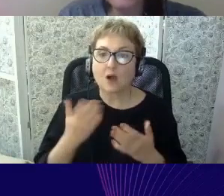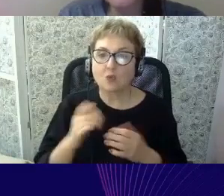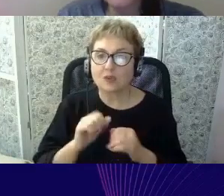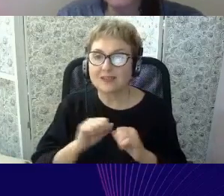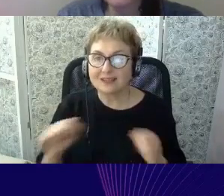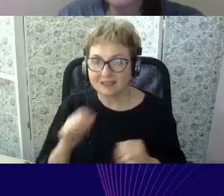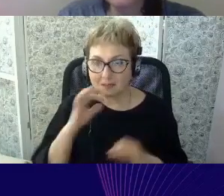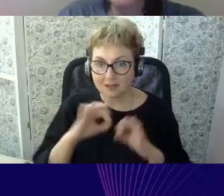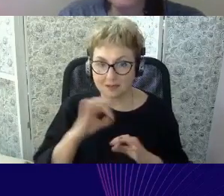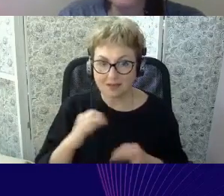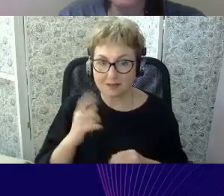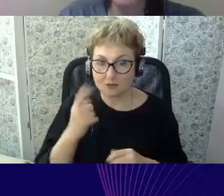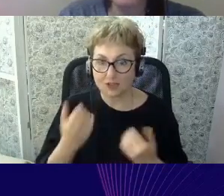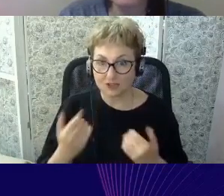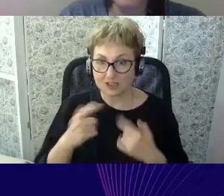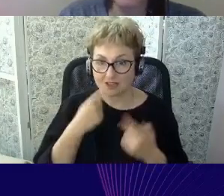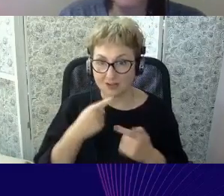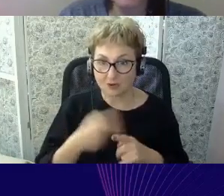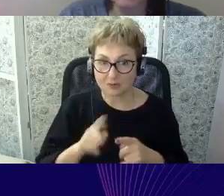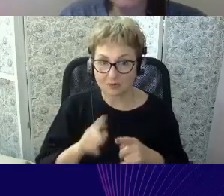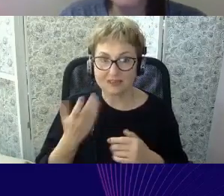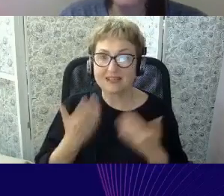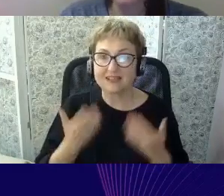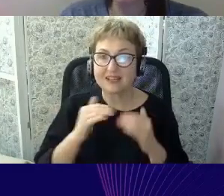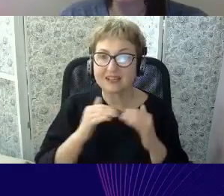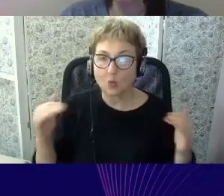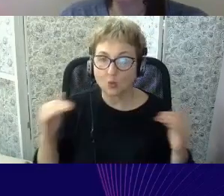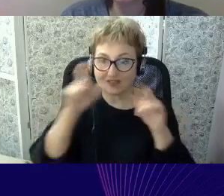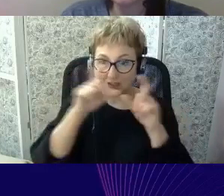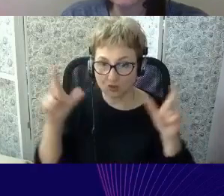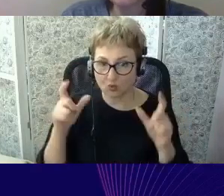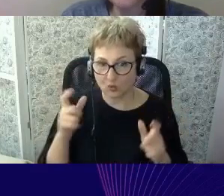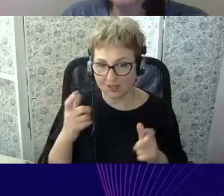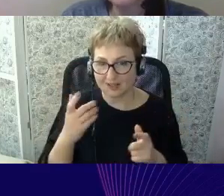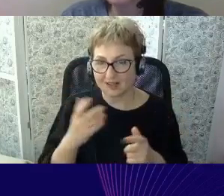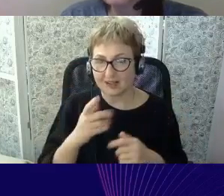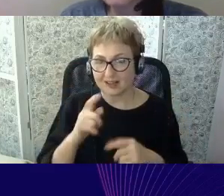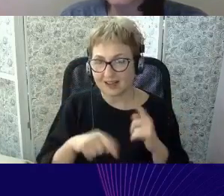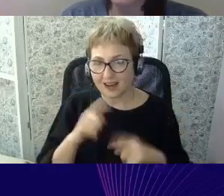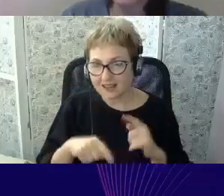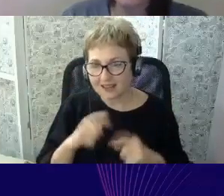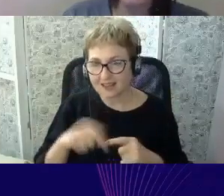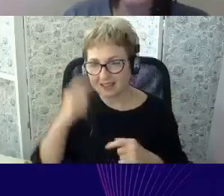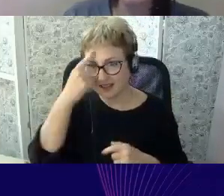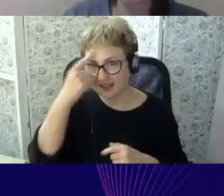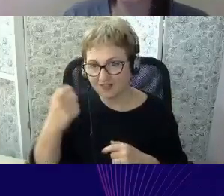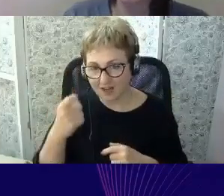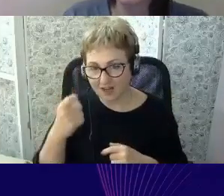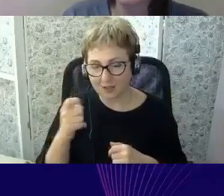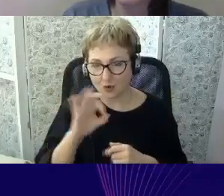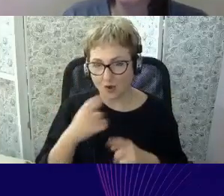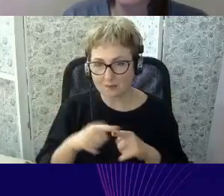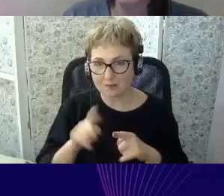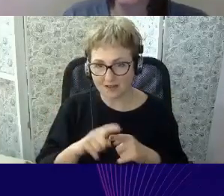Почему тоже говорю об этом сегодня? Потому что если на уровне школы, ну, как бы, как правило, родители информируют